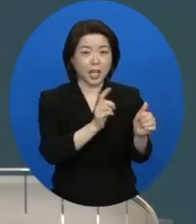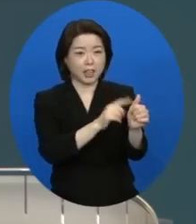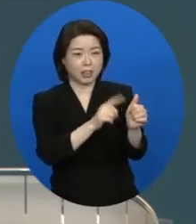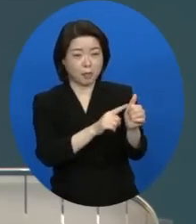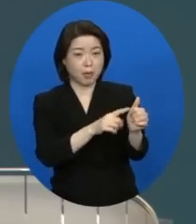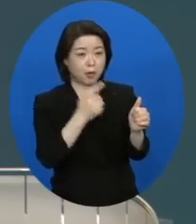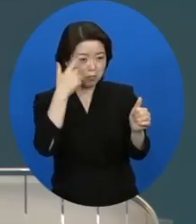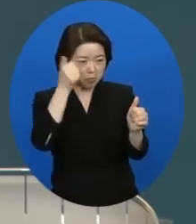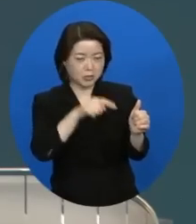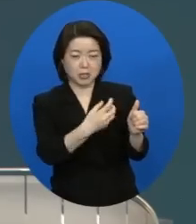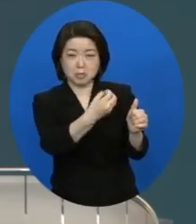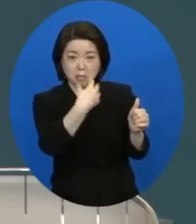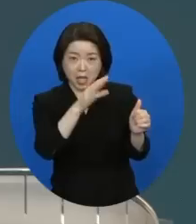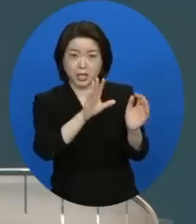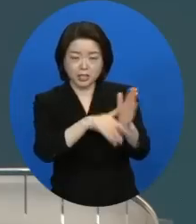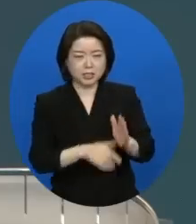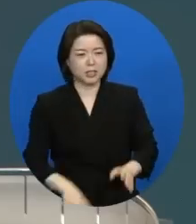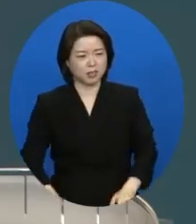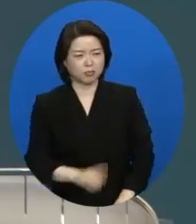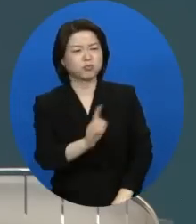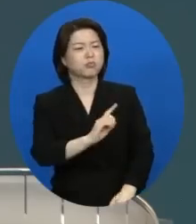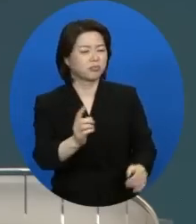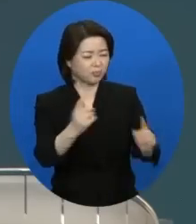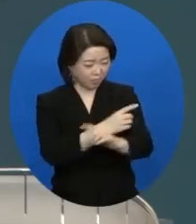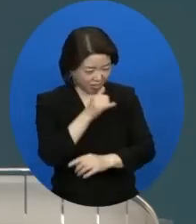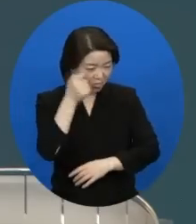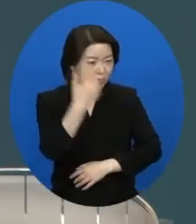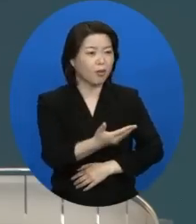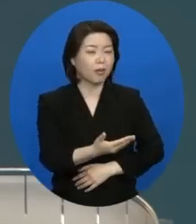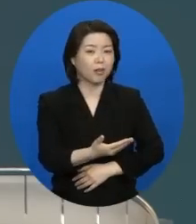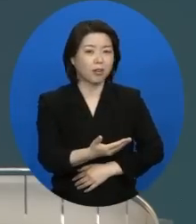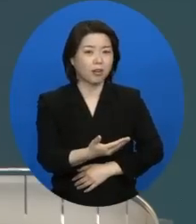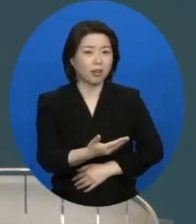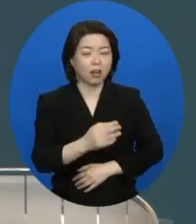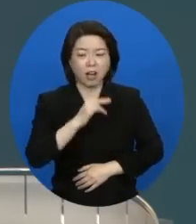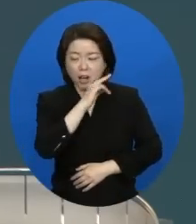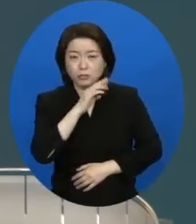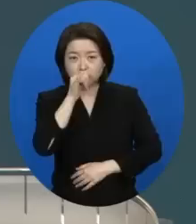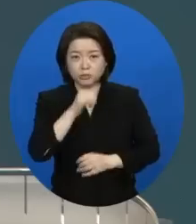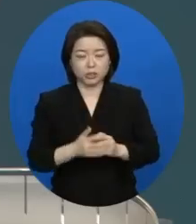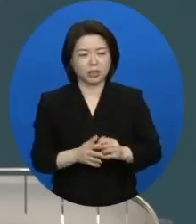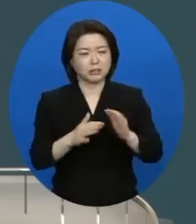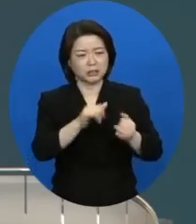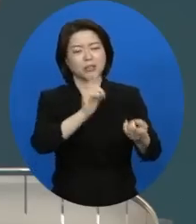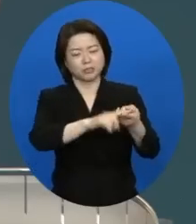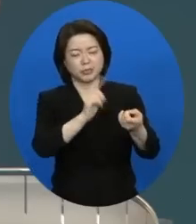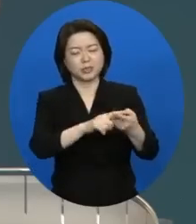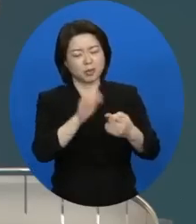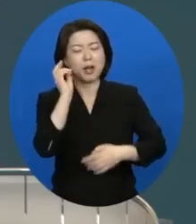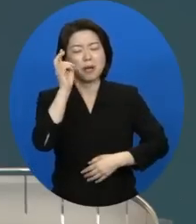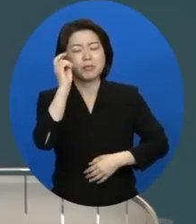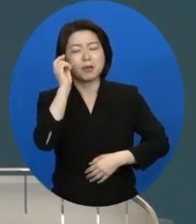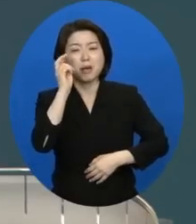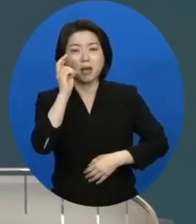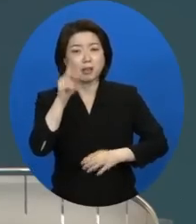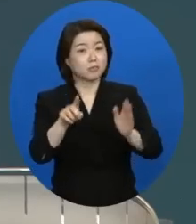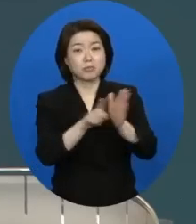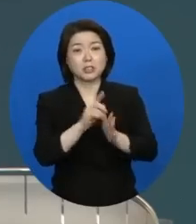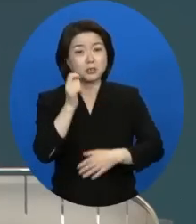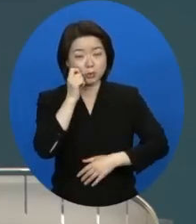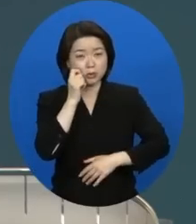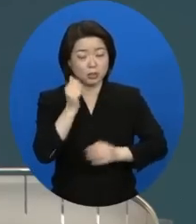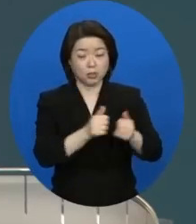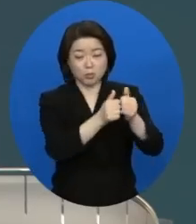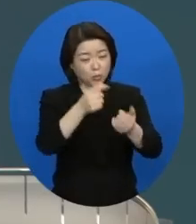그럴 때 그런다고 뭐가 달라지겠어? 아, 사람은 그 사람이 그 사람이지.